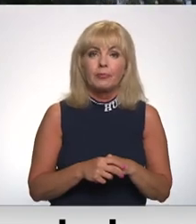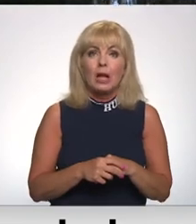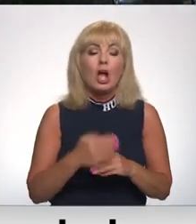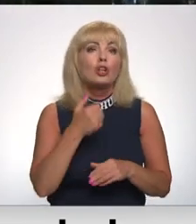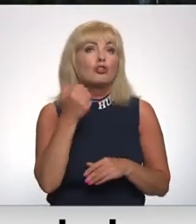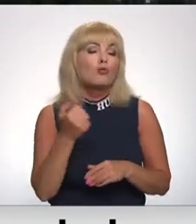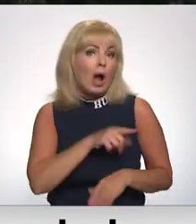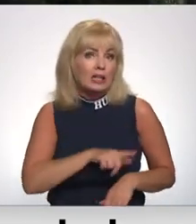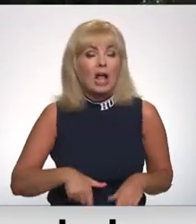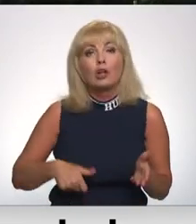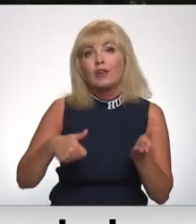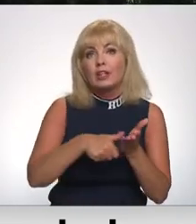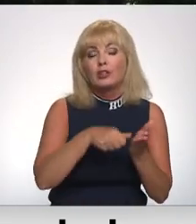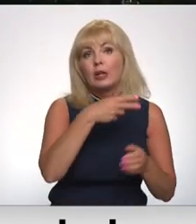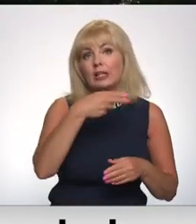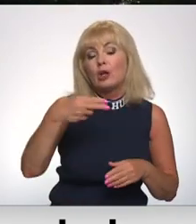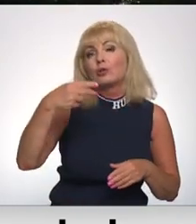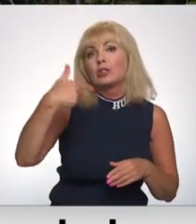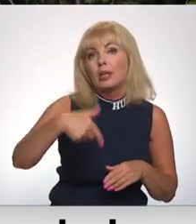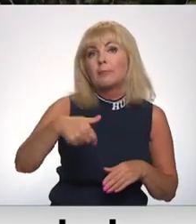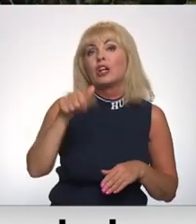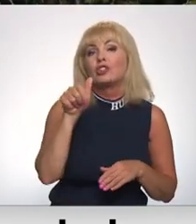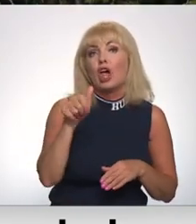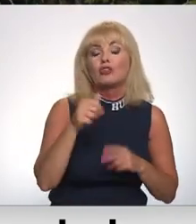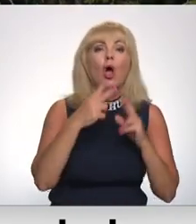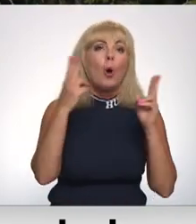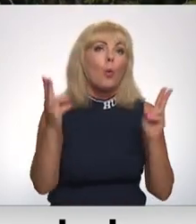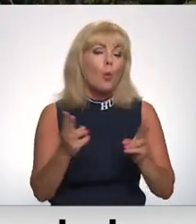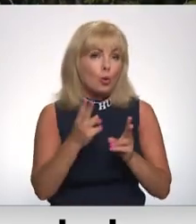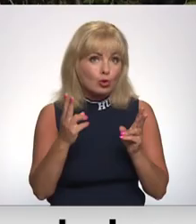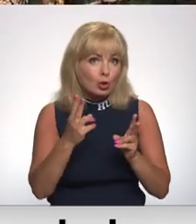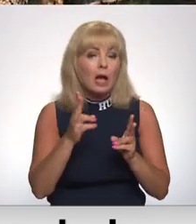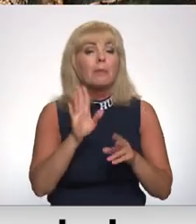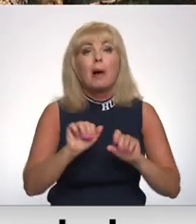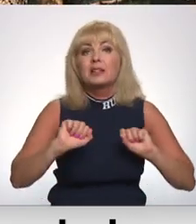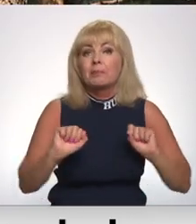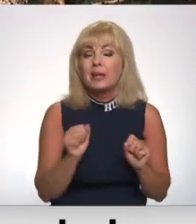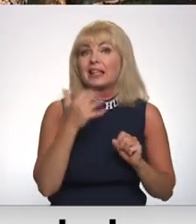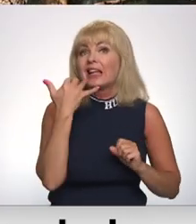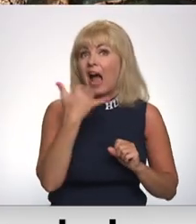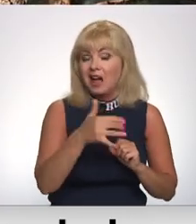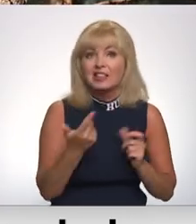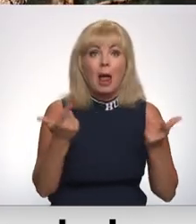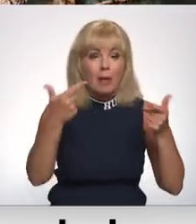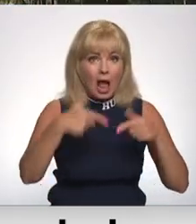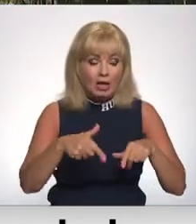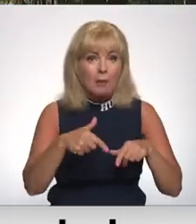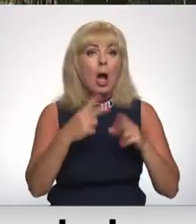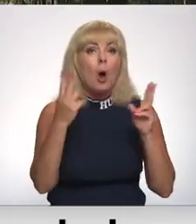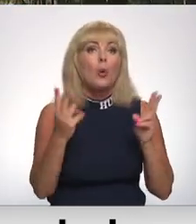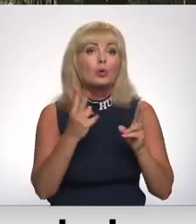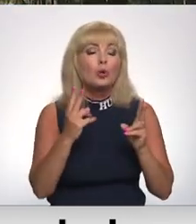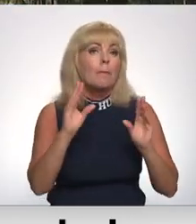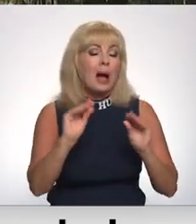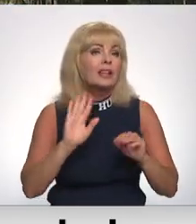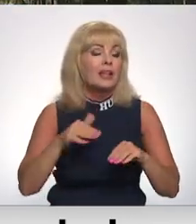Šogad Latvijā reģistrēti 276 meža ugunskrēki. Par spīti šā brīža karstuma vilni meža ugunskrēku ir mazāk nekā